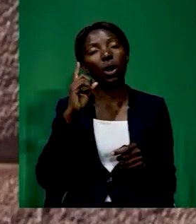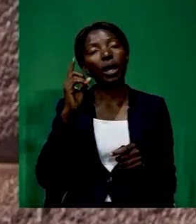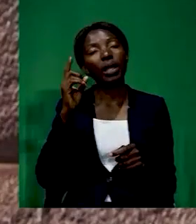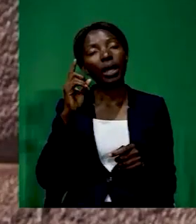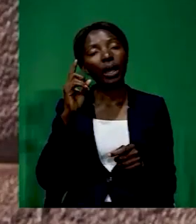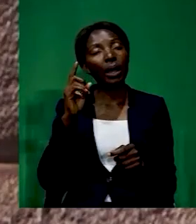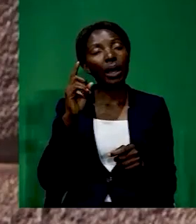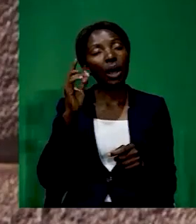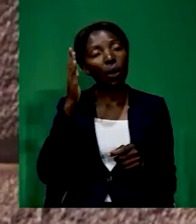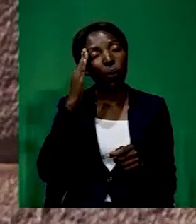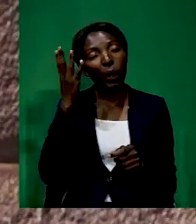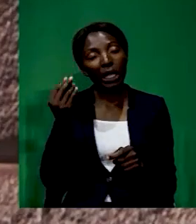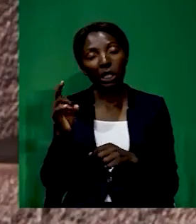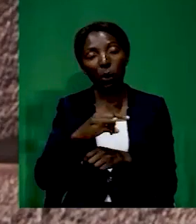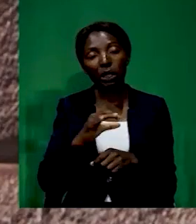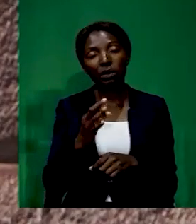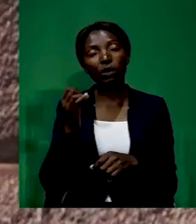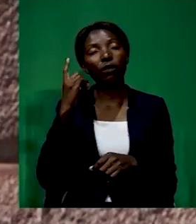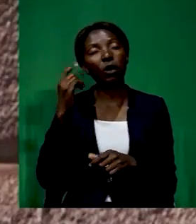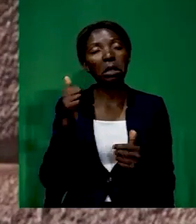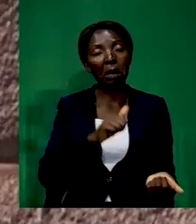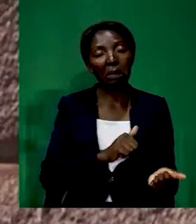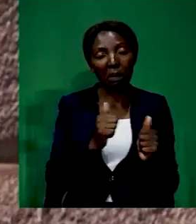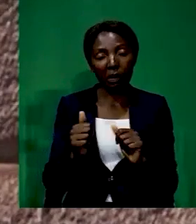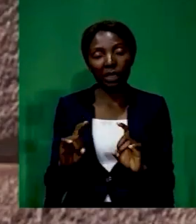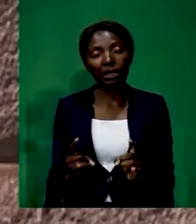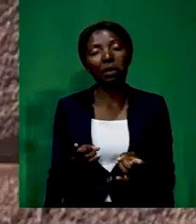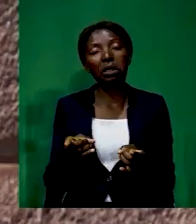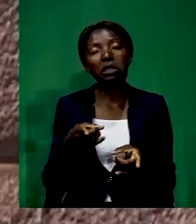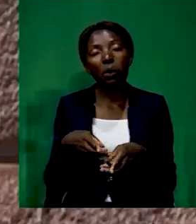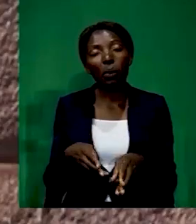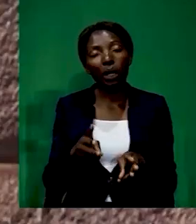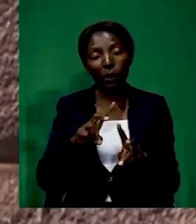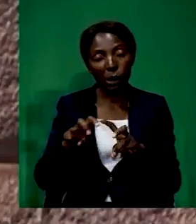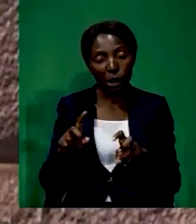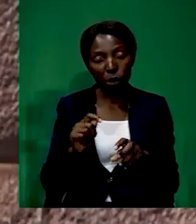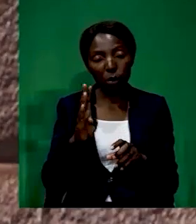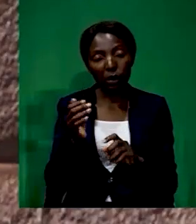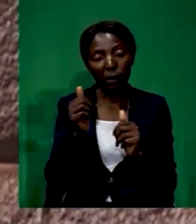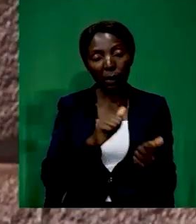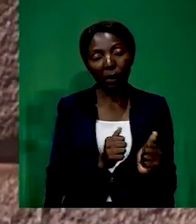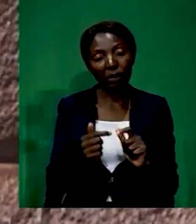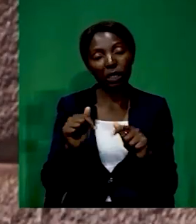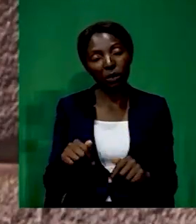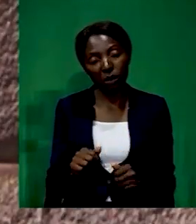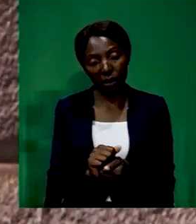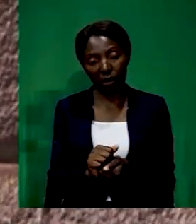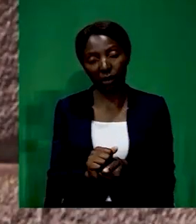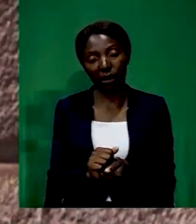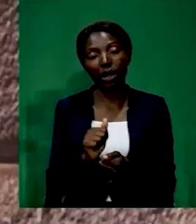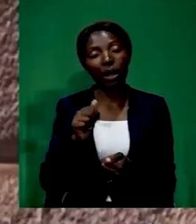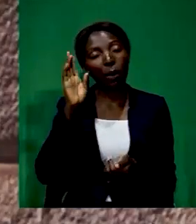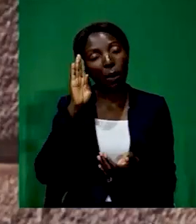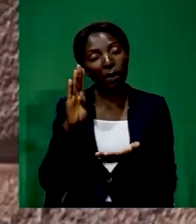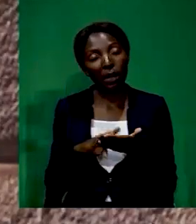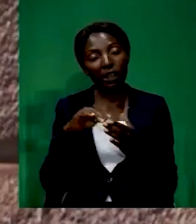Mweya waMwari kuti akabhabhatidza sei. Ndonzira yatakutsvaga kubhabhatidzwa nayo muzuva ranhasi.